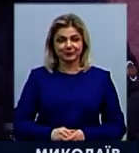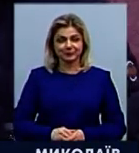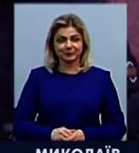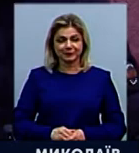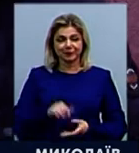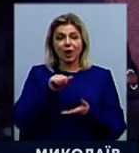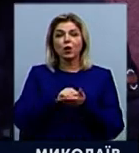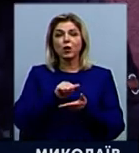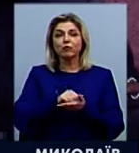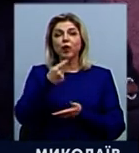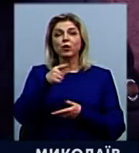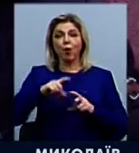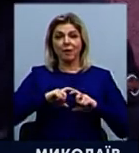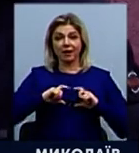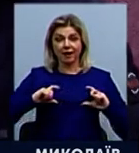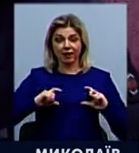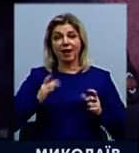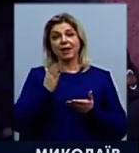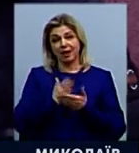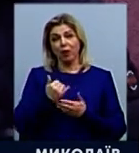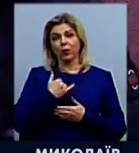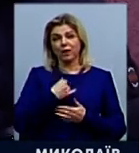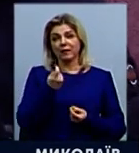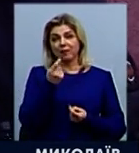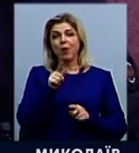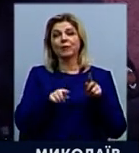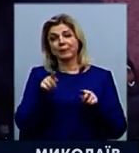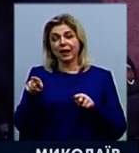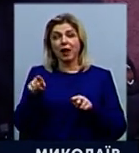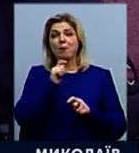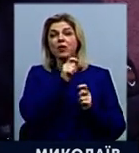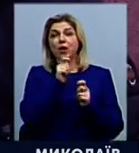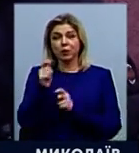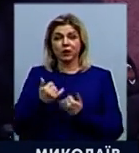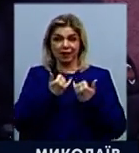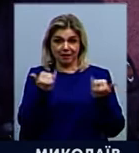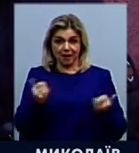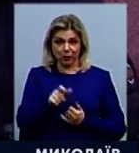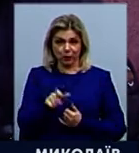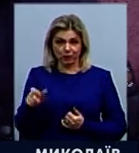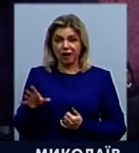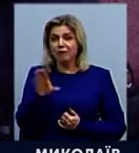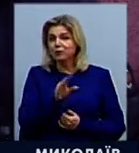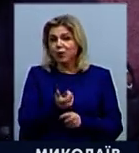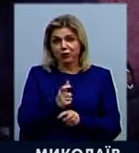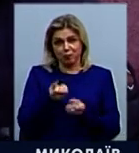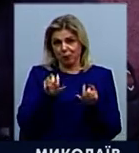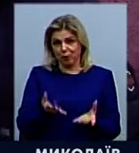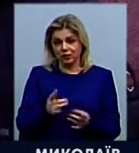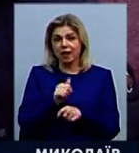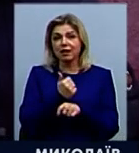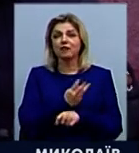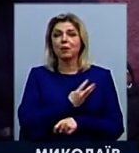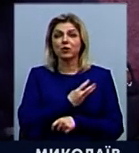роздрукувати стартові номери, у нас є деякі подарунки для людей, тому все досить просто, головне бажання